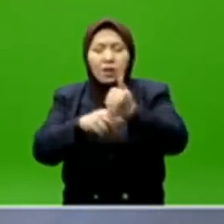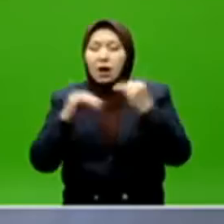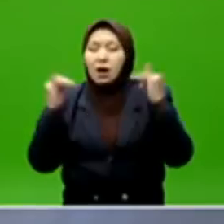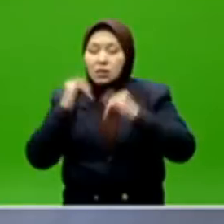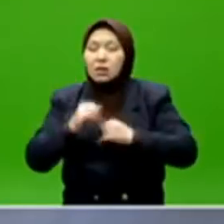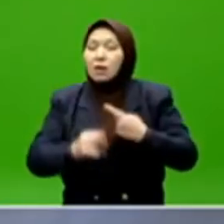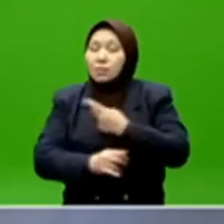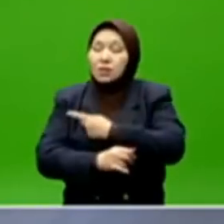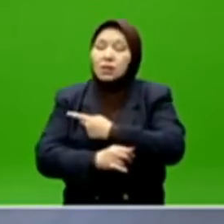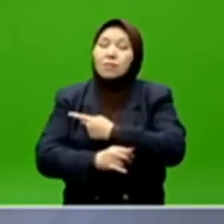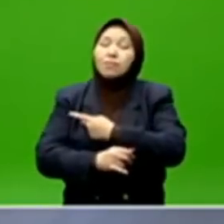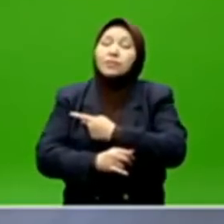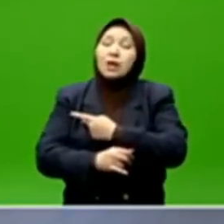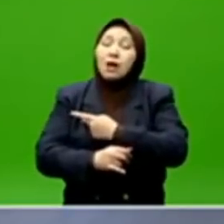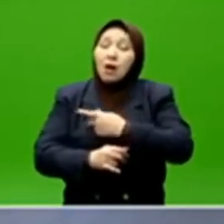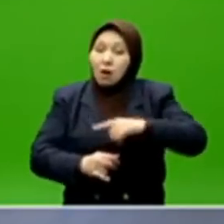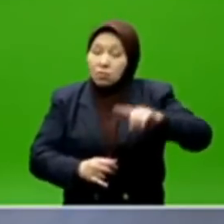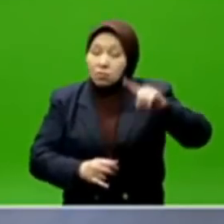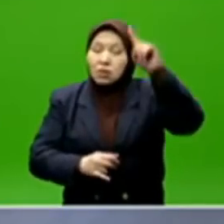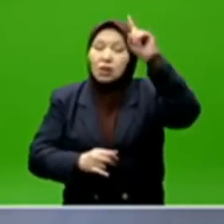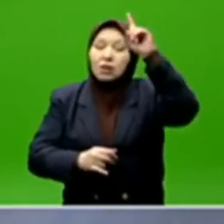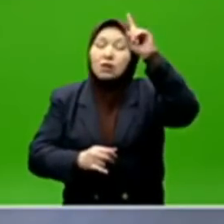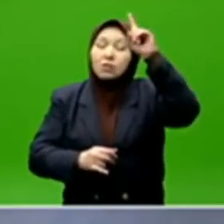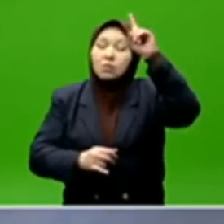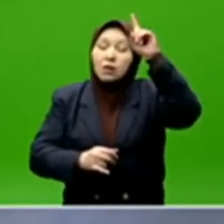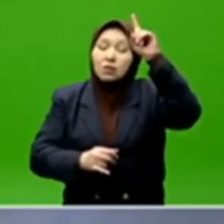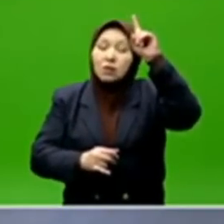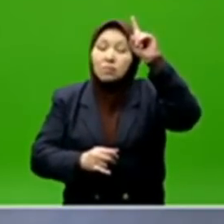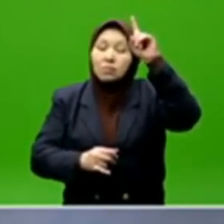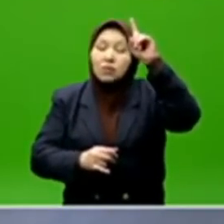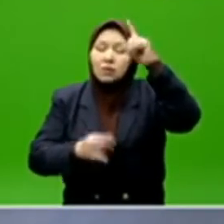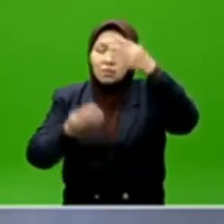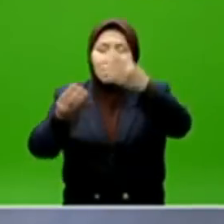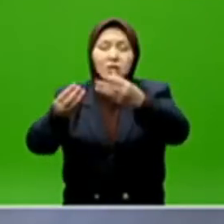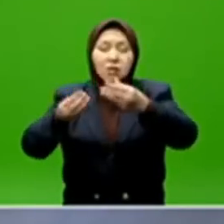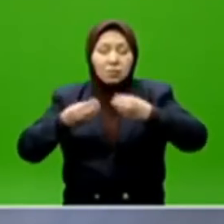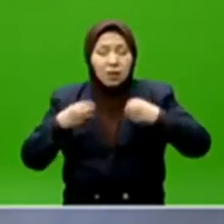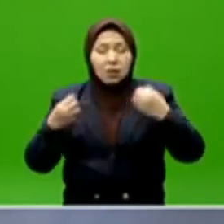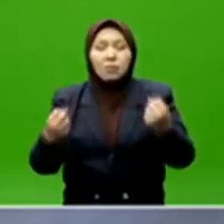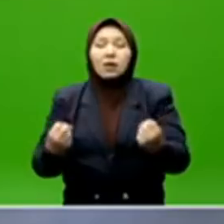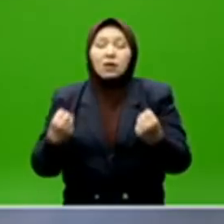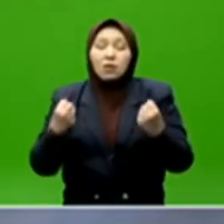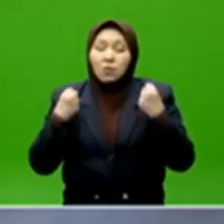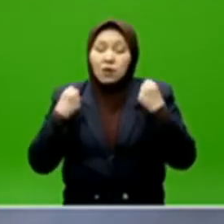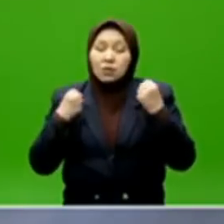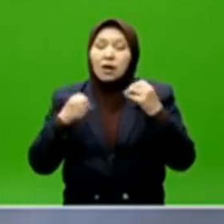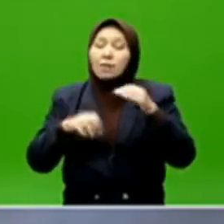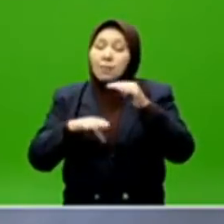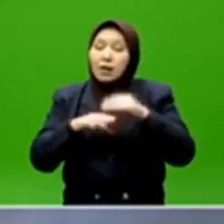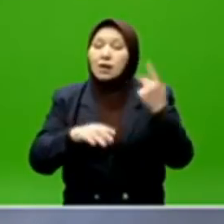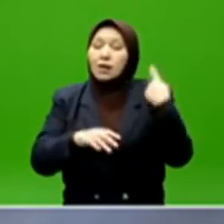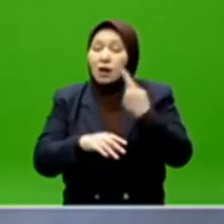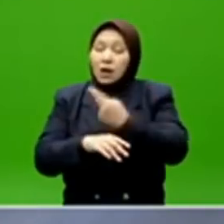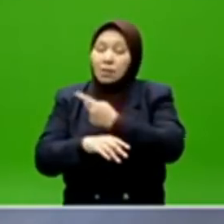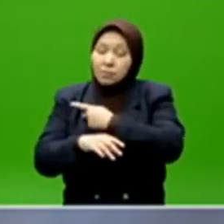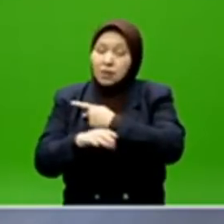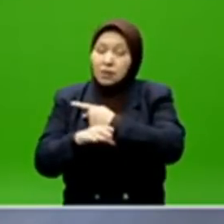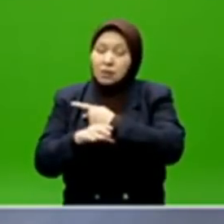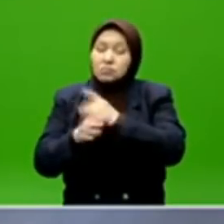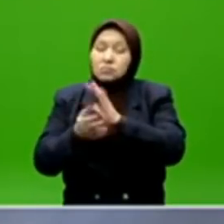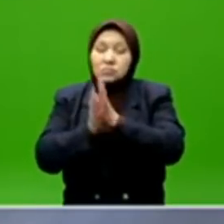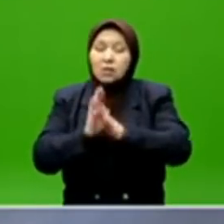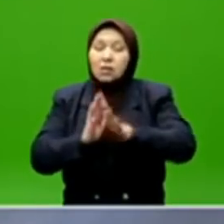ya Allah. Ya Allah, ya Tuhan kami, kurniakan kekuatan kepada kami sebagai seorang